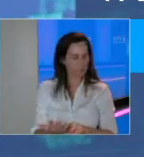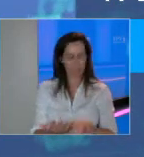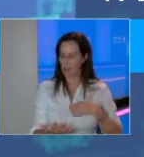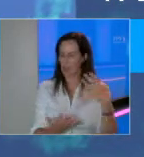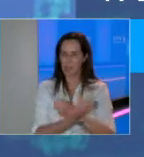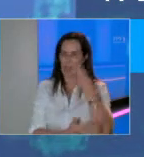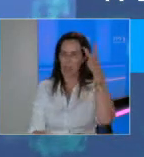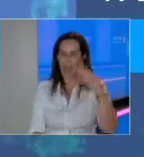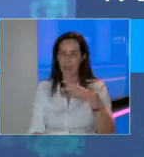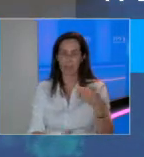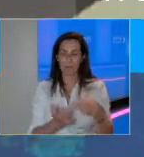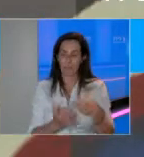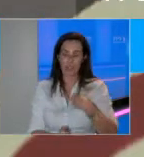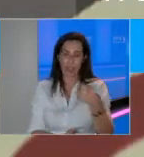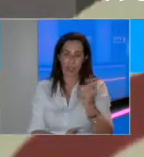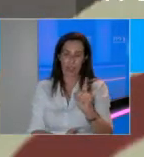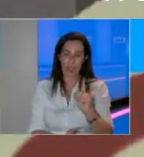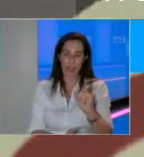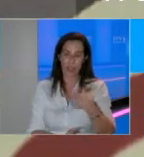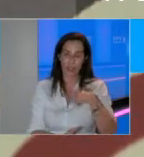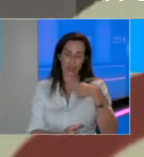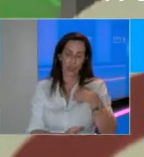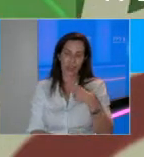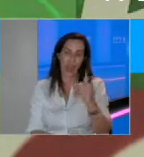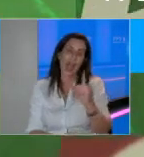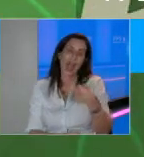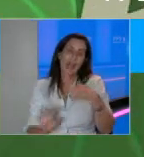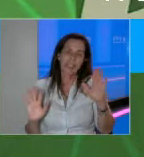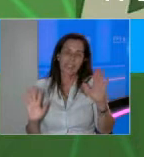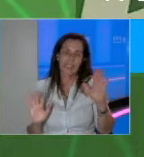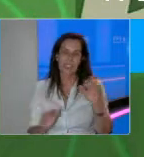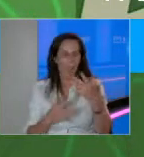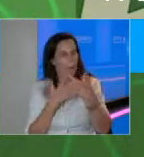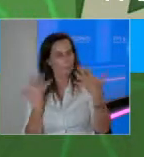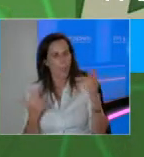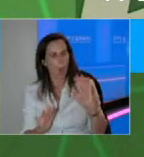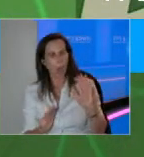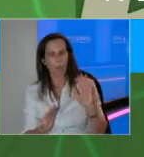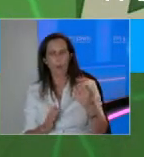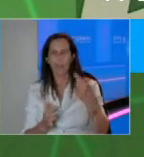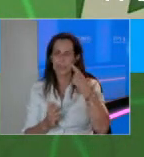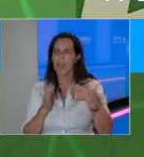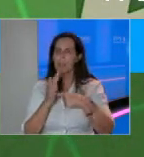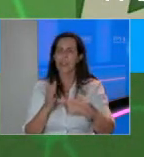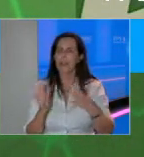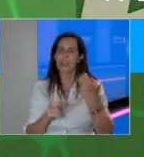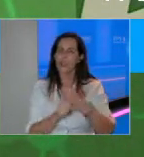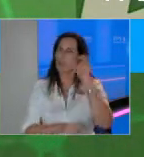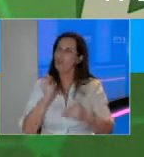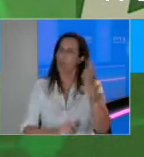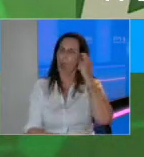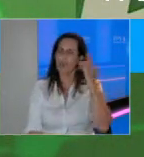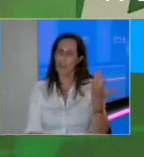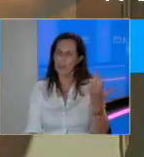ולא הצלחתי להבין. מכיוון שאני לא יושבת כערכה, תראו עליו. כי... אז אני... לא, ברור, אז תראו למשל, זה, אבל... מה זה גורם לאנשים